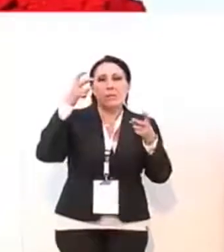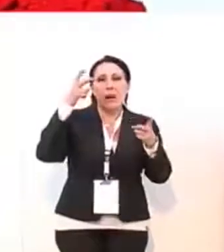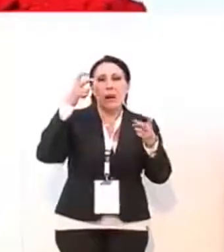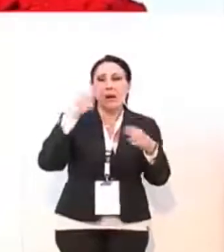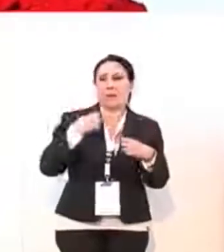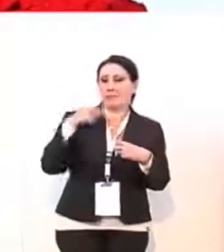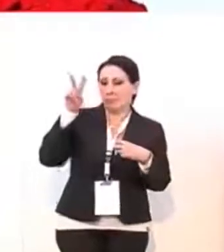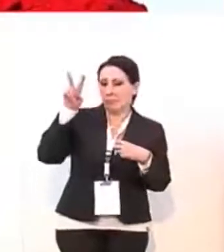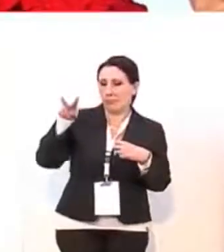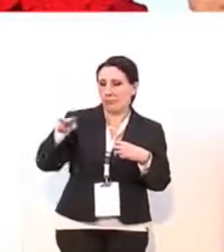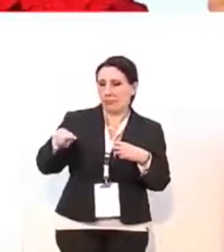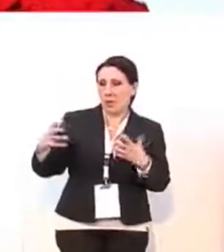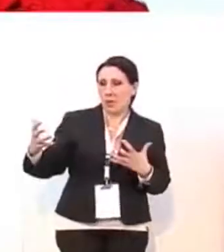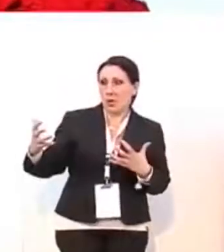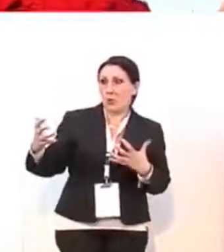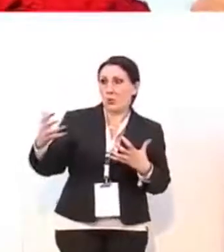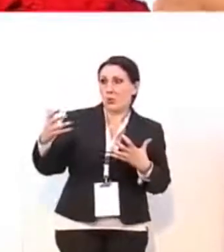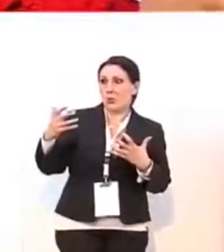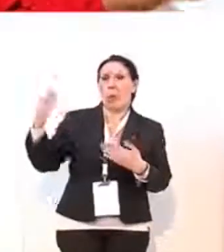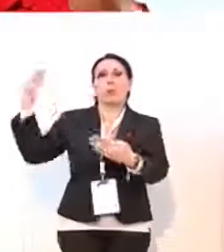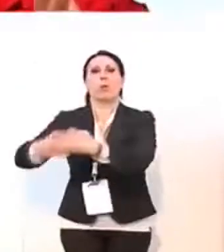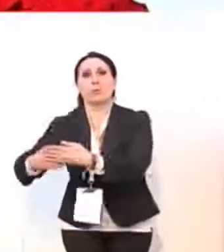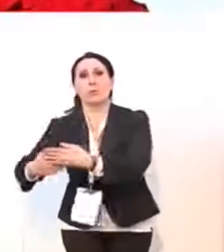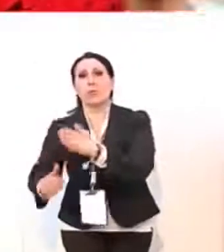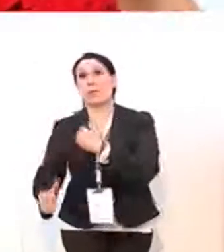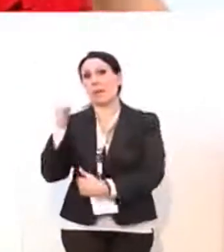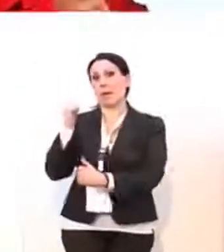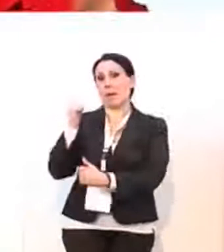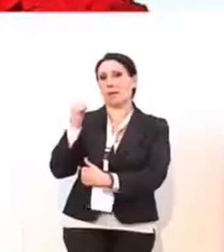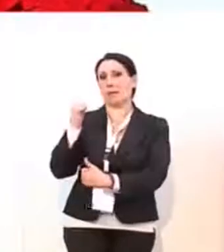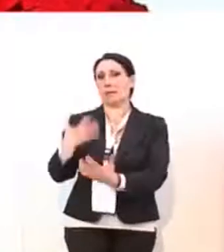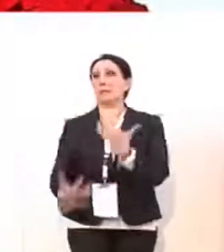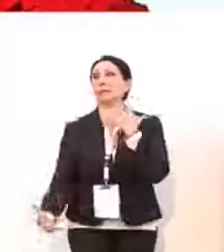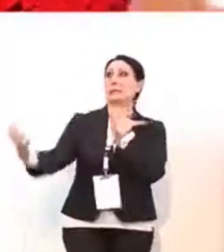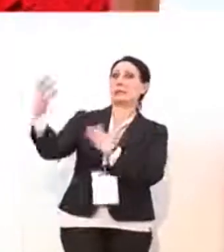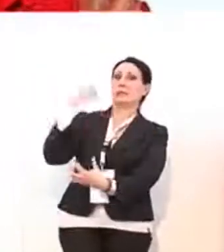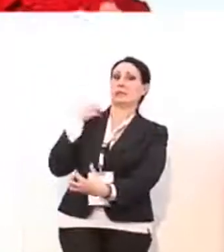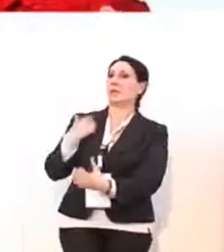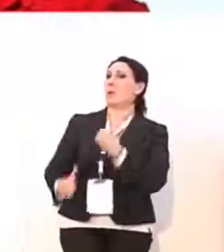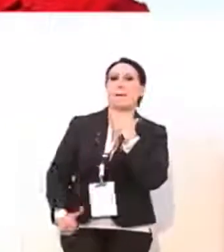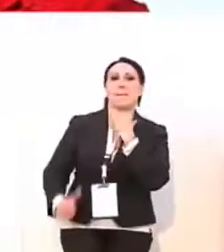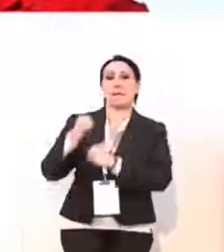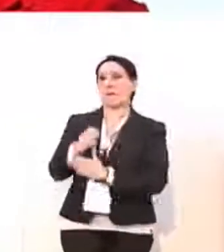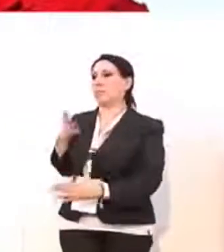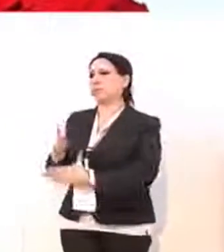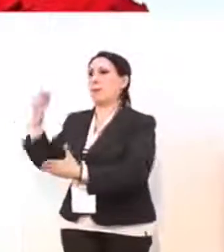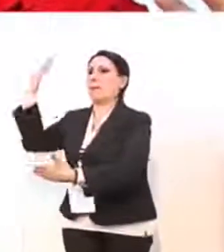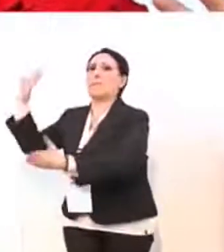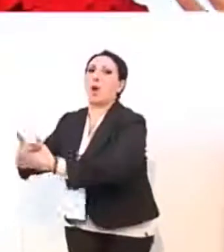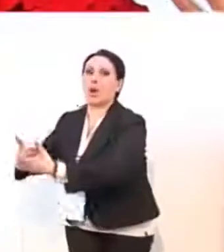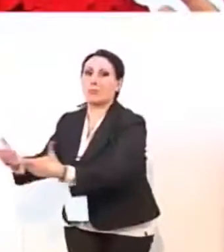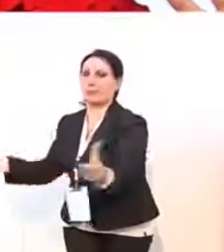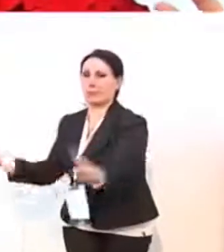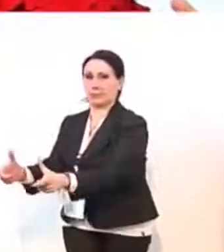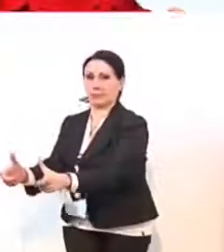che diventi troppo grave, cioè prima che ci sia l'escalation che porta all'estrema gravità,